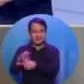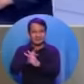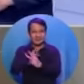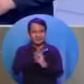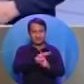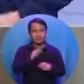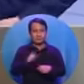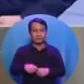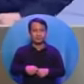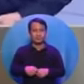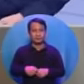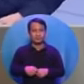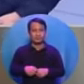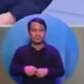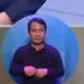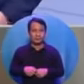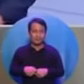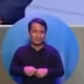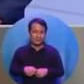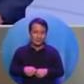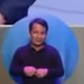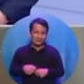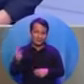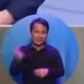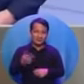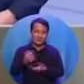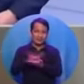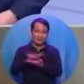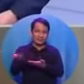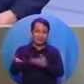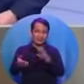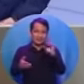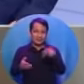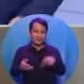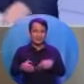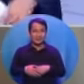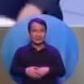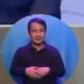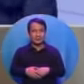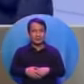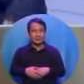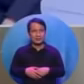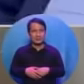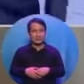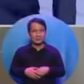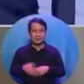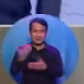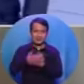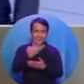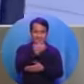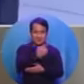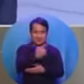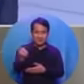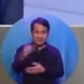Ay. Nanghiram lang po kami kasi wala kaming pera pambili. Ay, bibigyan ko kayo apat na toolphone. Tingin